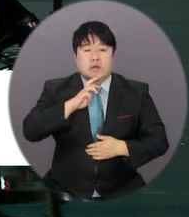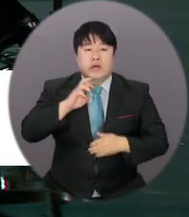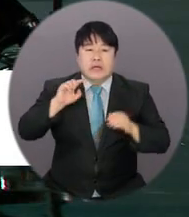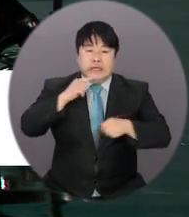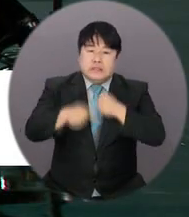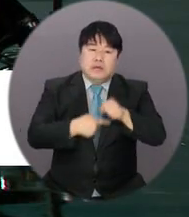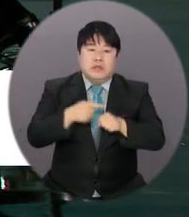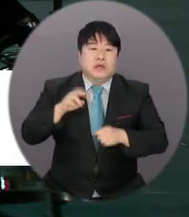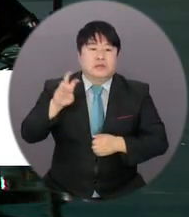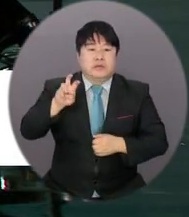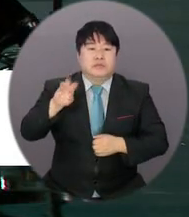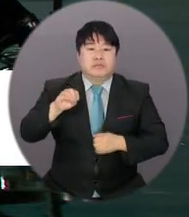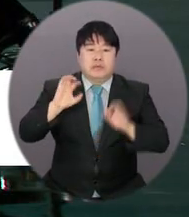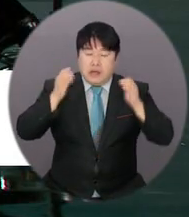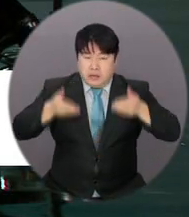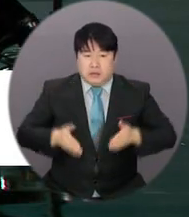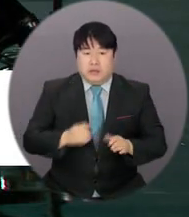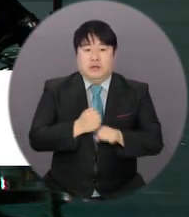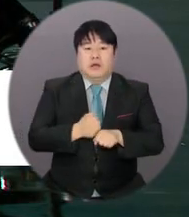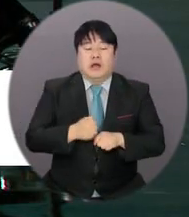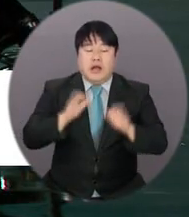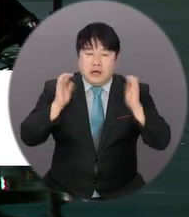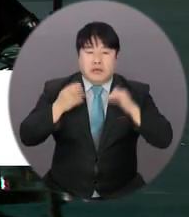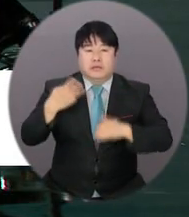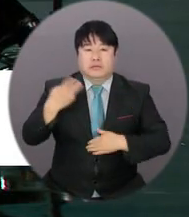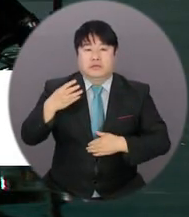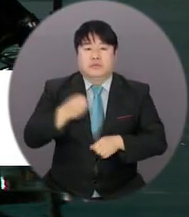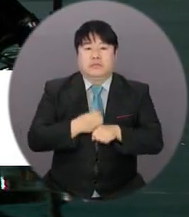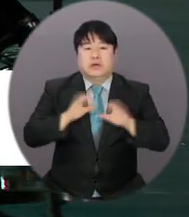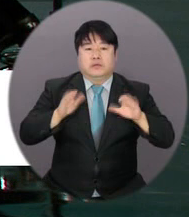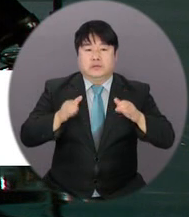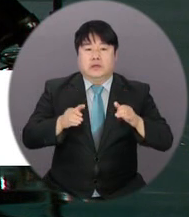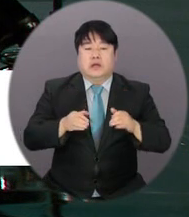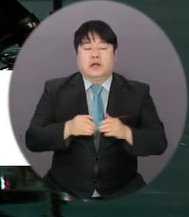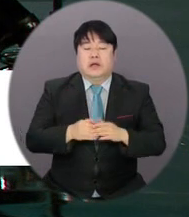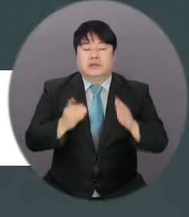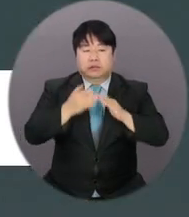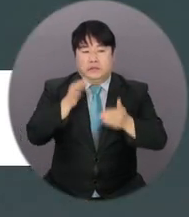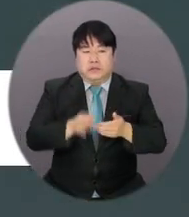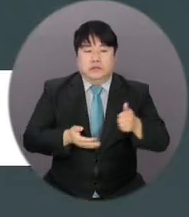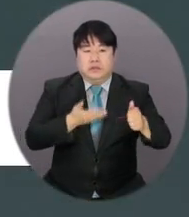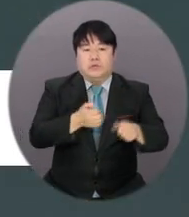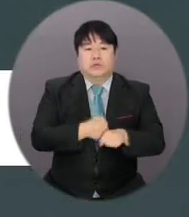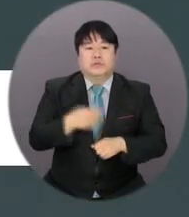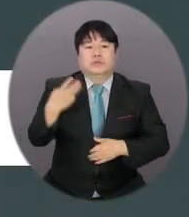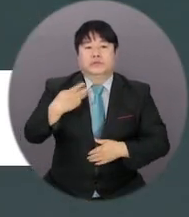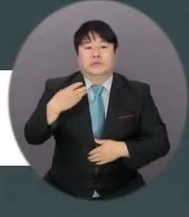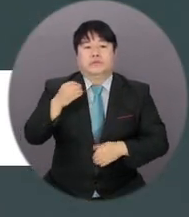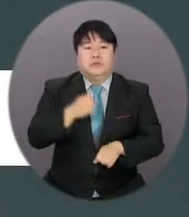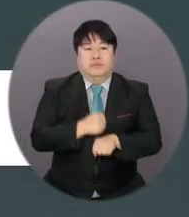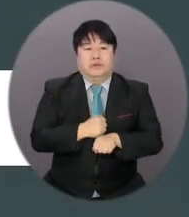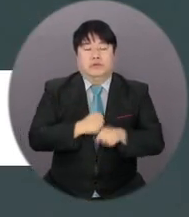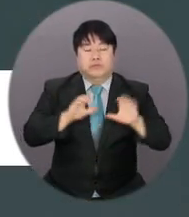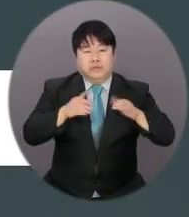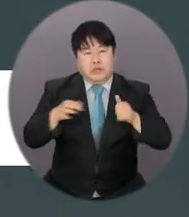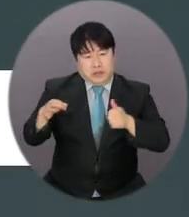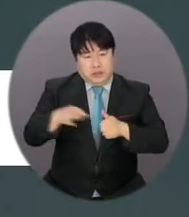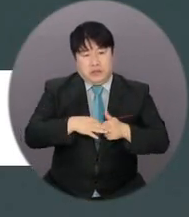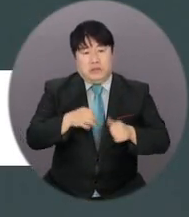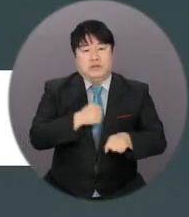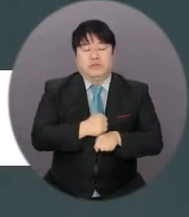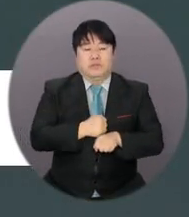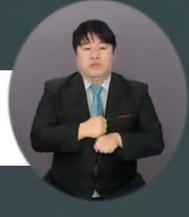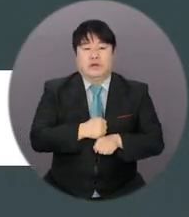태어나는데 이 아이들에게 3000만 원씩 국가가 자산을 신탁의 해주고 그 3000만원을 국민 는 금 이라든지